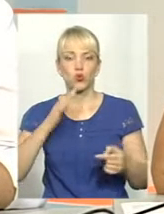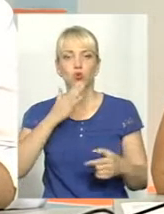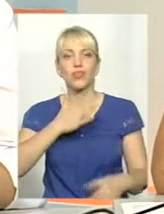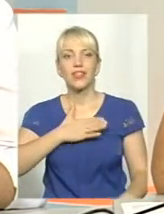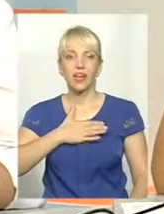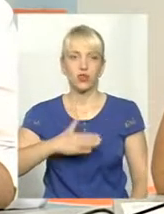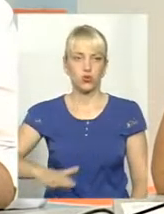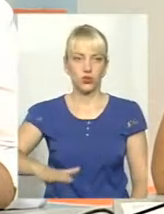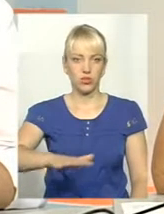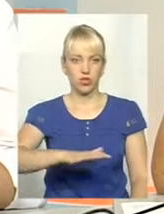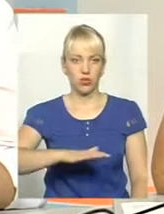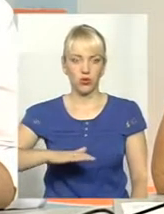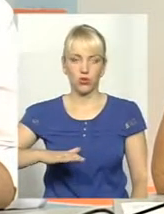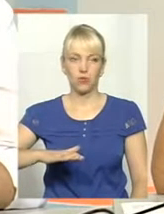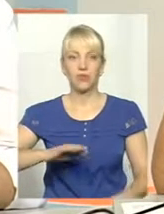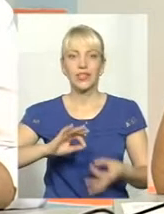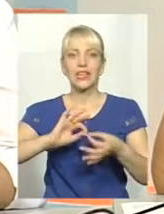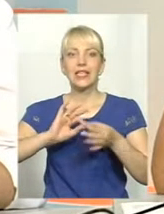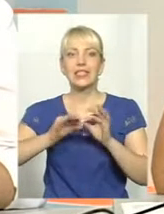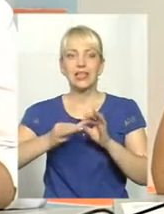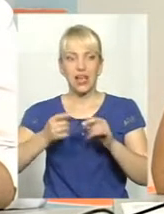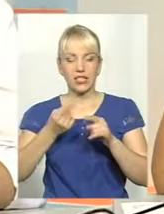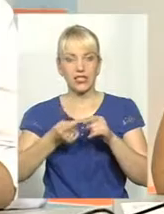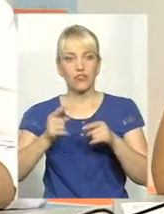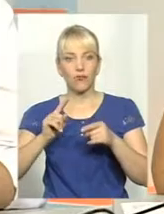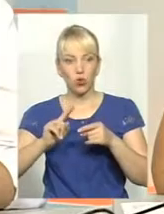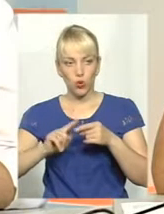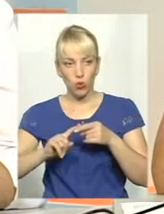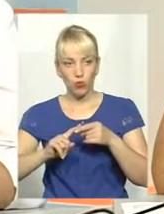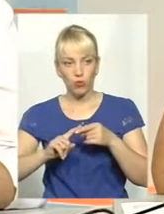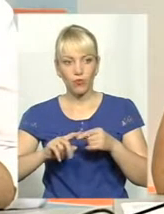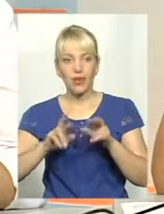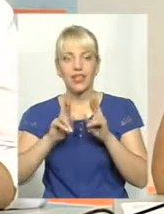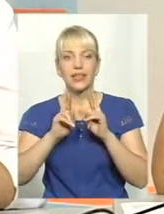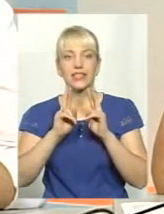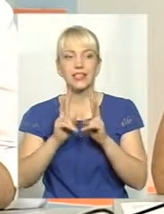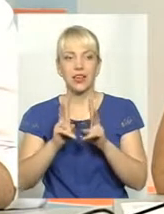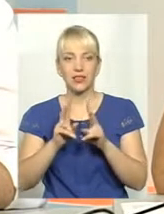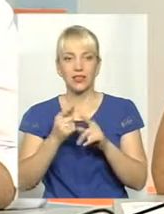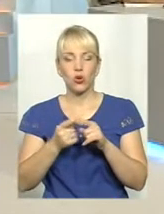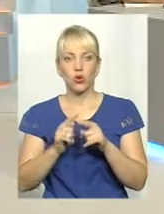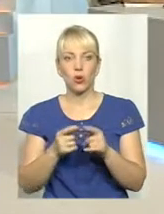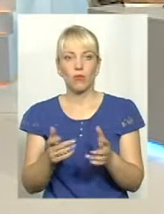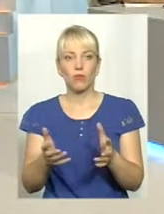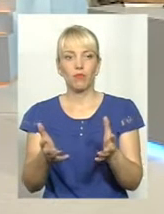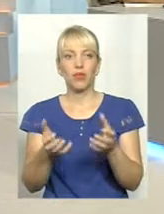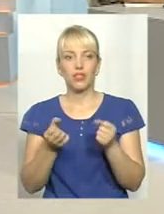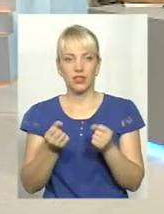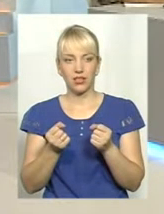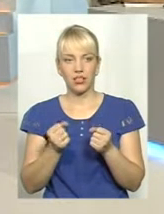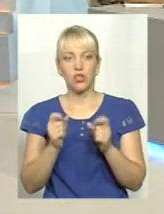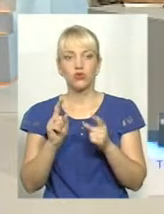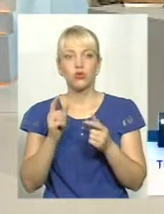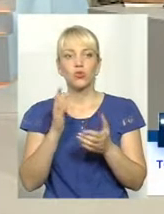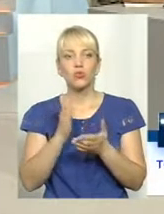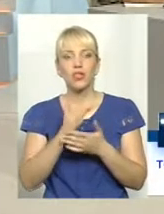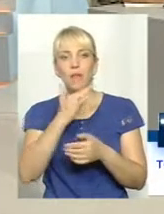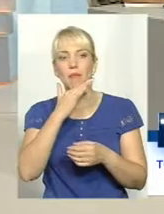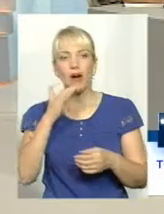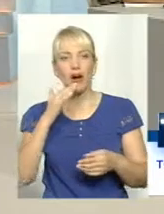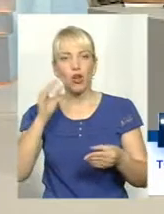підприємства могли його використовувати, з тим, щоб наші споживачі бачили і впізнавали продукцію